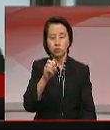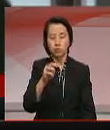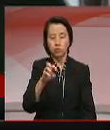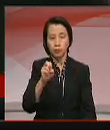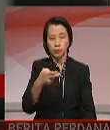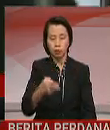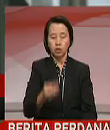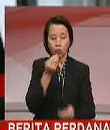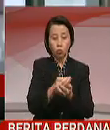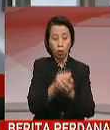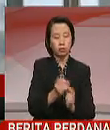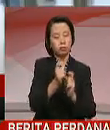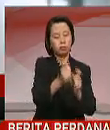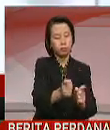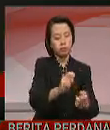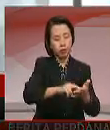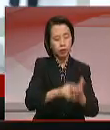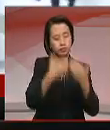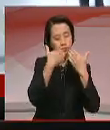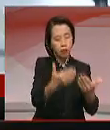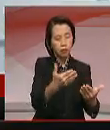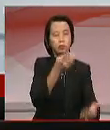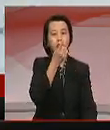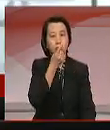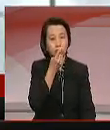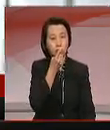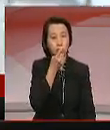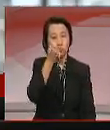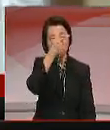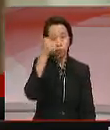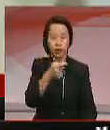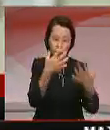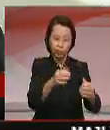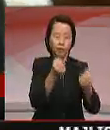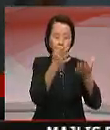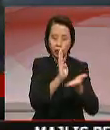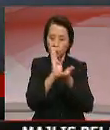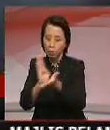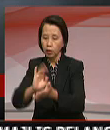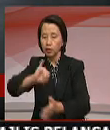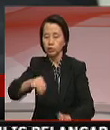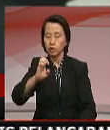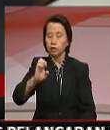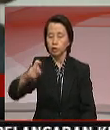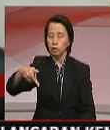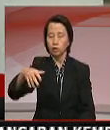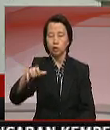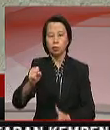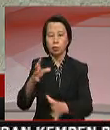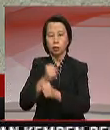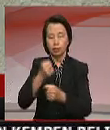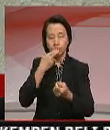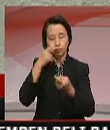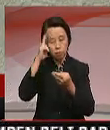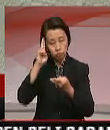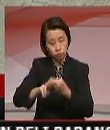uang tersebut sebagai sumbangan tanda cuma kasih kepada tim virus Mah kena telah banyak membantu Jepang holdings mendapatkan surat